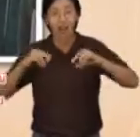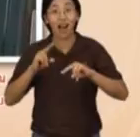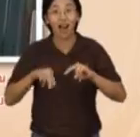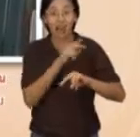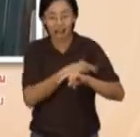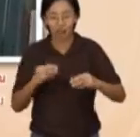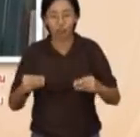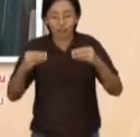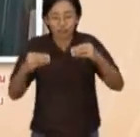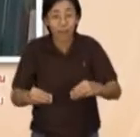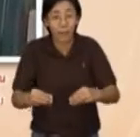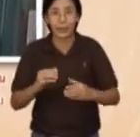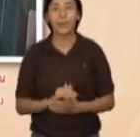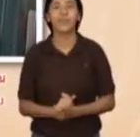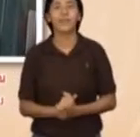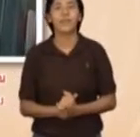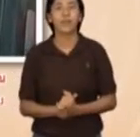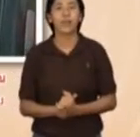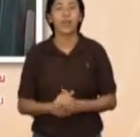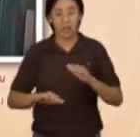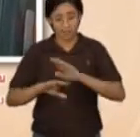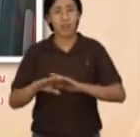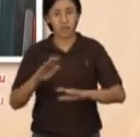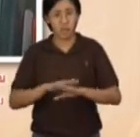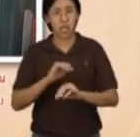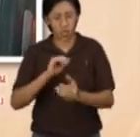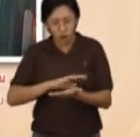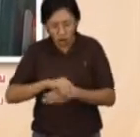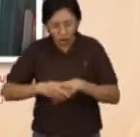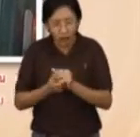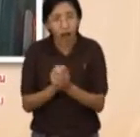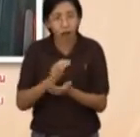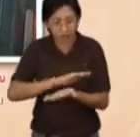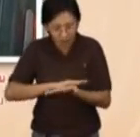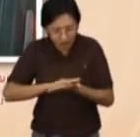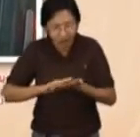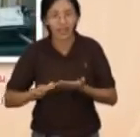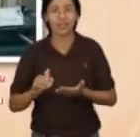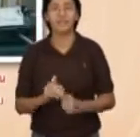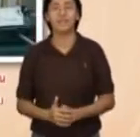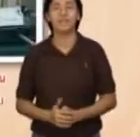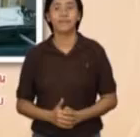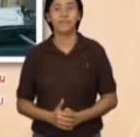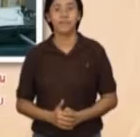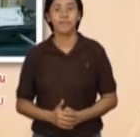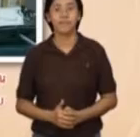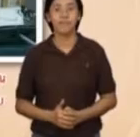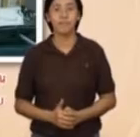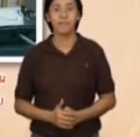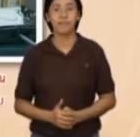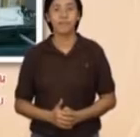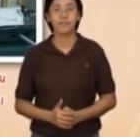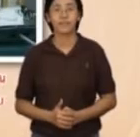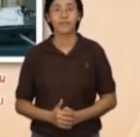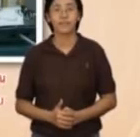เมนูนี้นี่ต้องใช้มือหน่อยนะคะยังไงแล้วก็ควรต้องล้างมือให้สะอาดก่อนทำอันนี้ไหมคะ ไม่เป็นไรครับไว้ข้